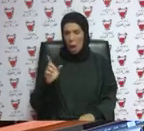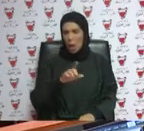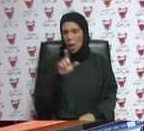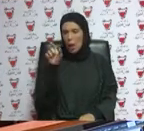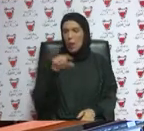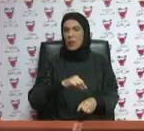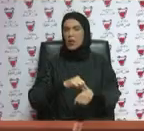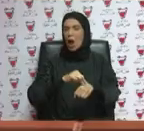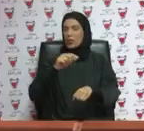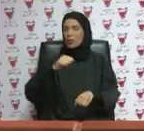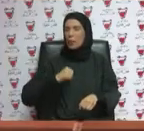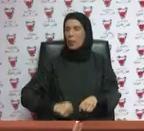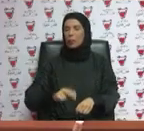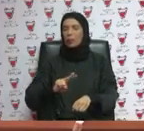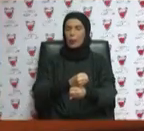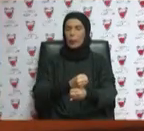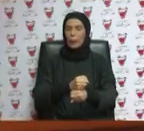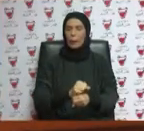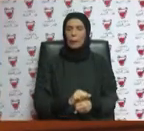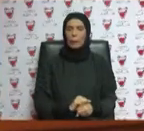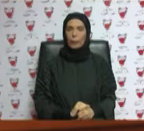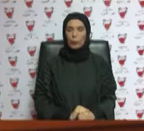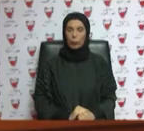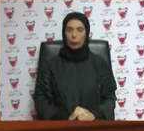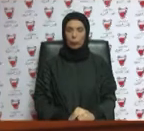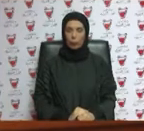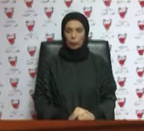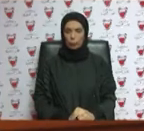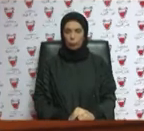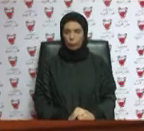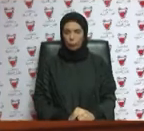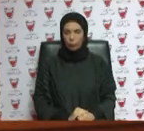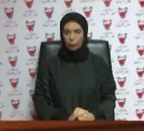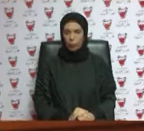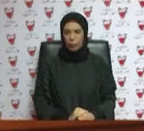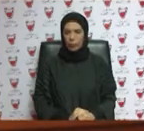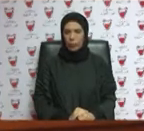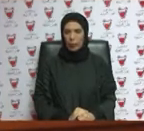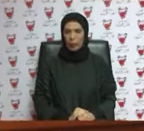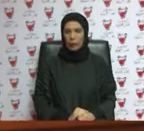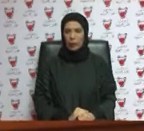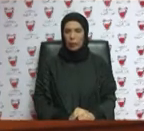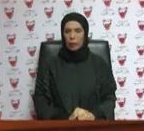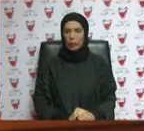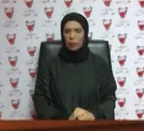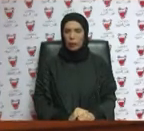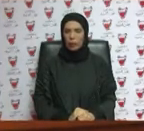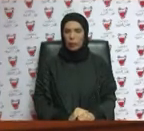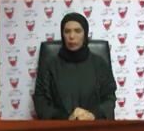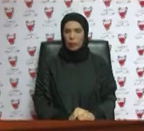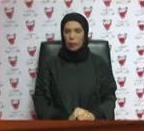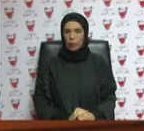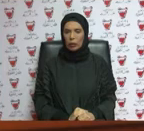من جميع القطاعات اللي واقفين في الصفوف الأمامية اللي كافحون في هذه المعركة،